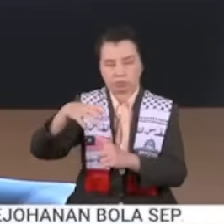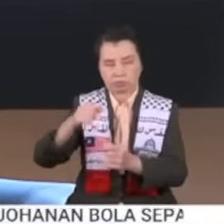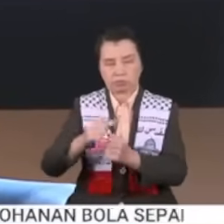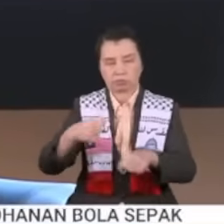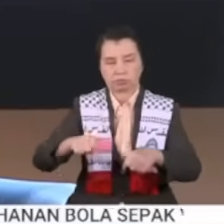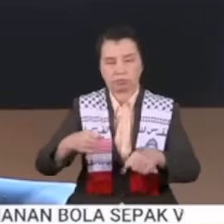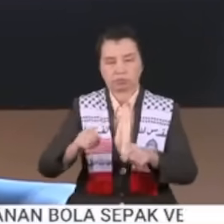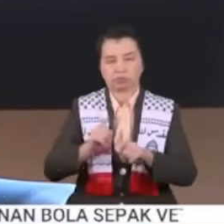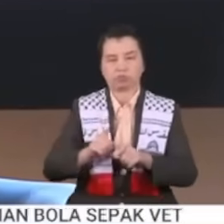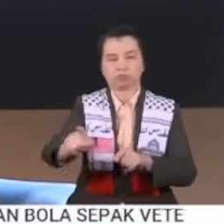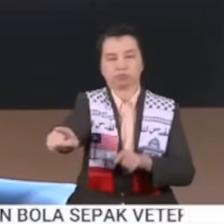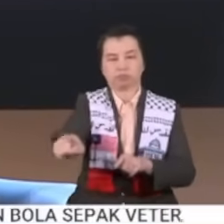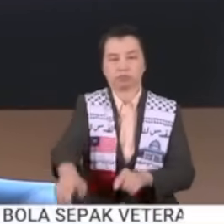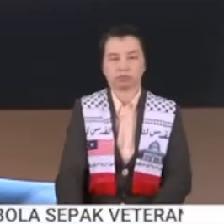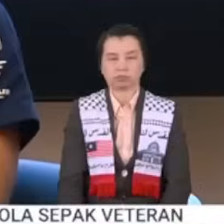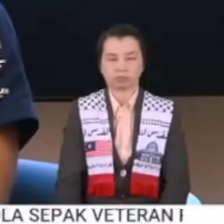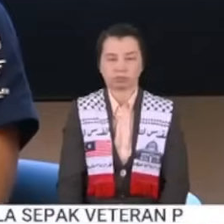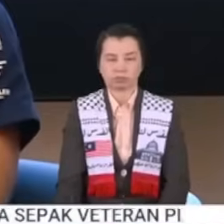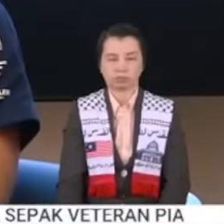Mini